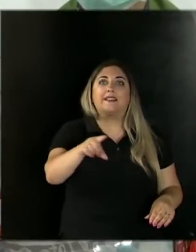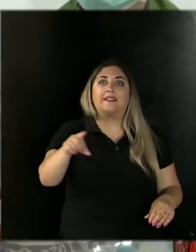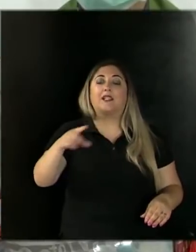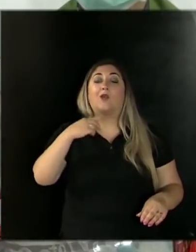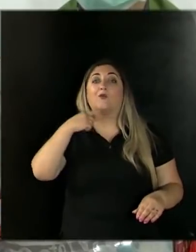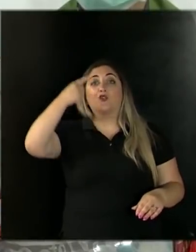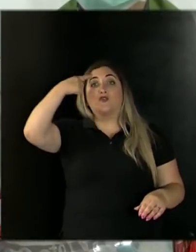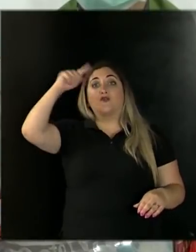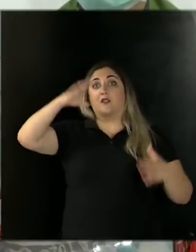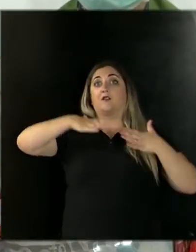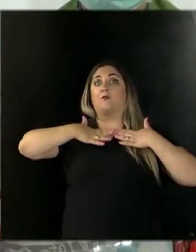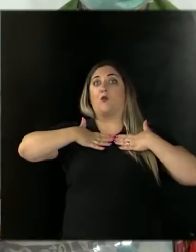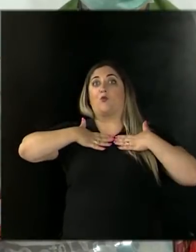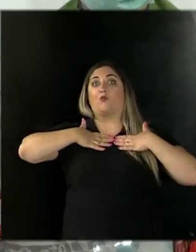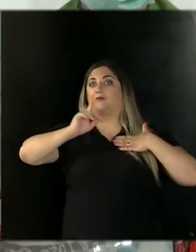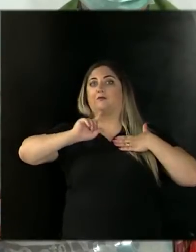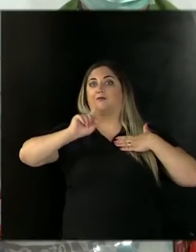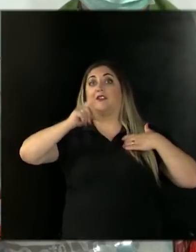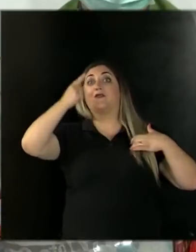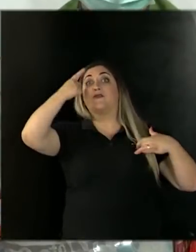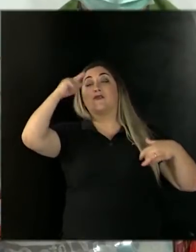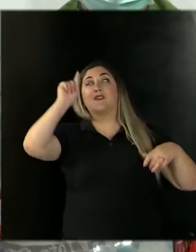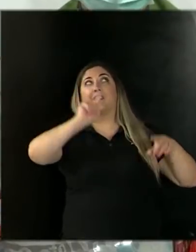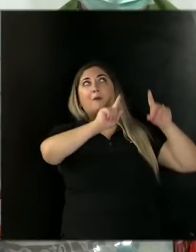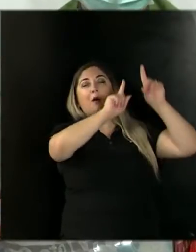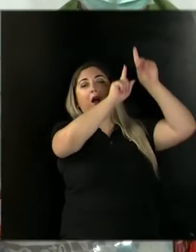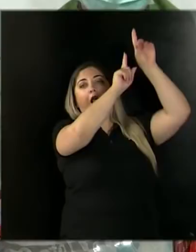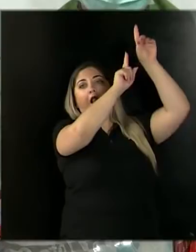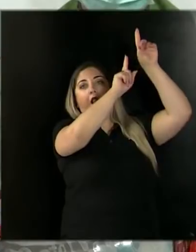f'ismu imma f'isem Alla.